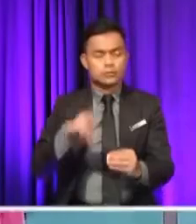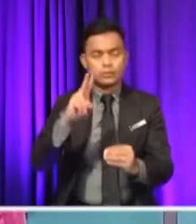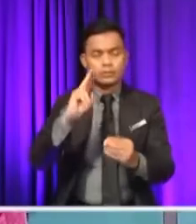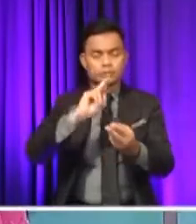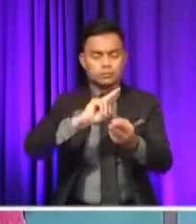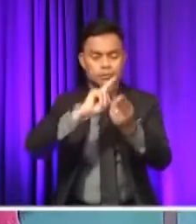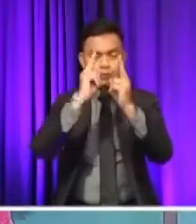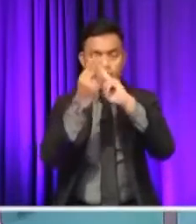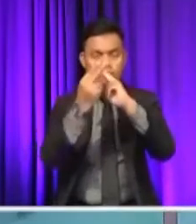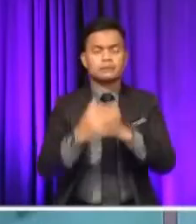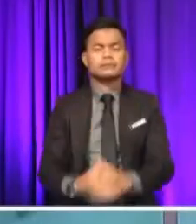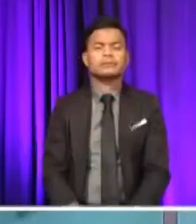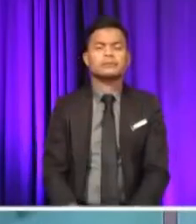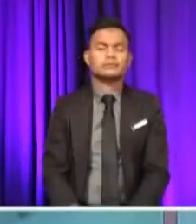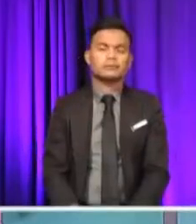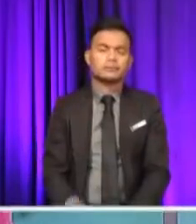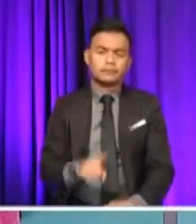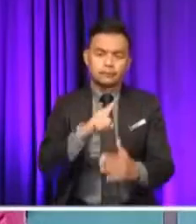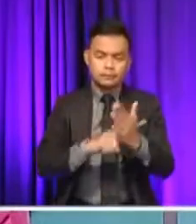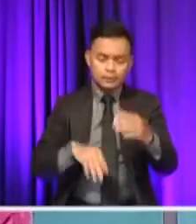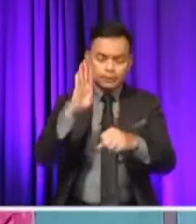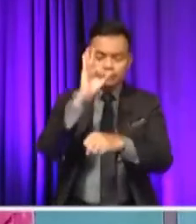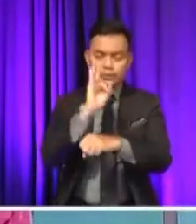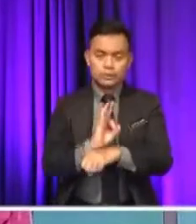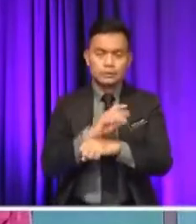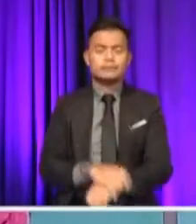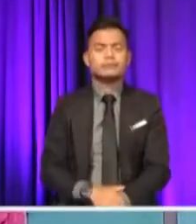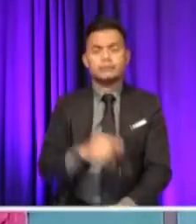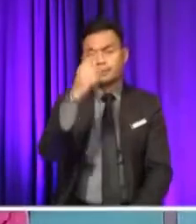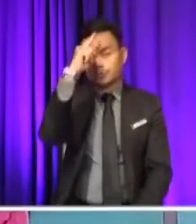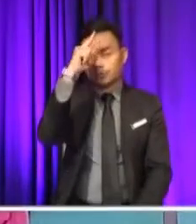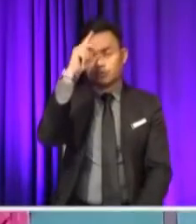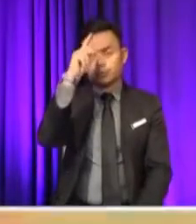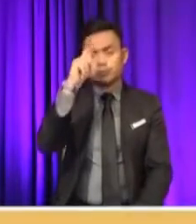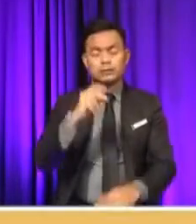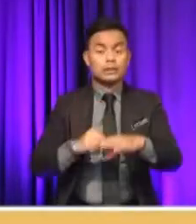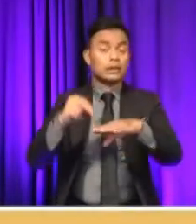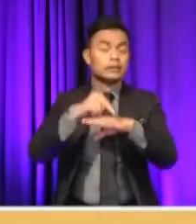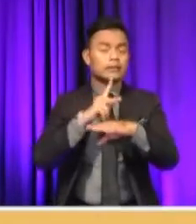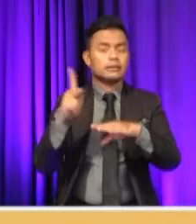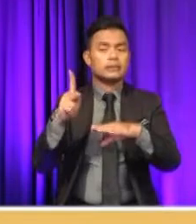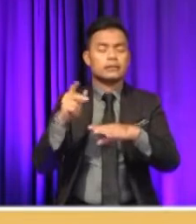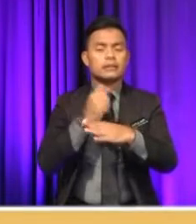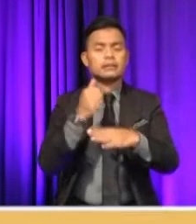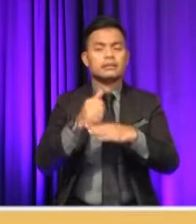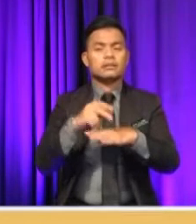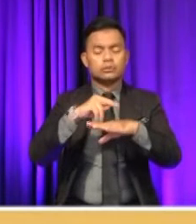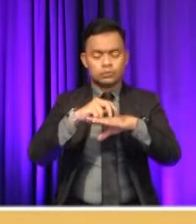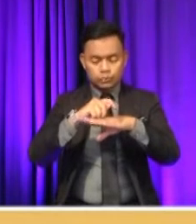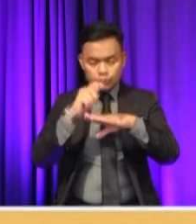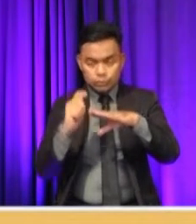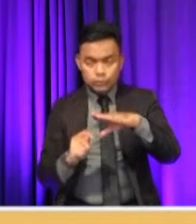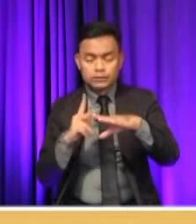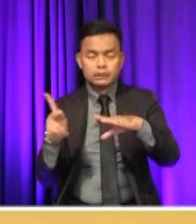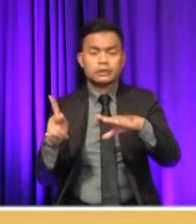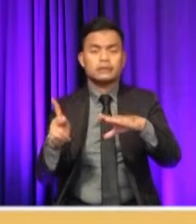transformer. Okey, apa fungsi transformer? Dia berfungsi untuk naikkan ataupun turunkan voltan kepada nilai